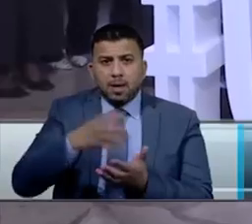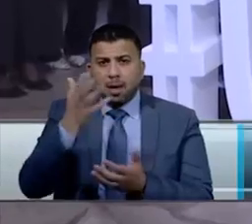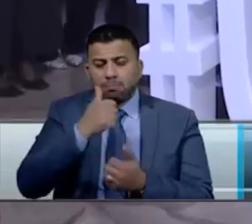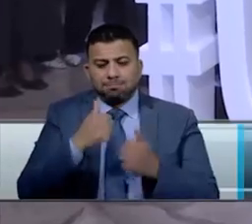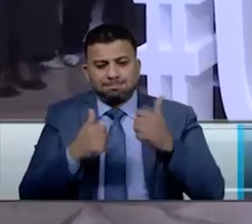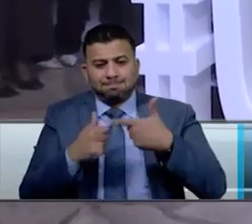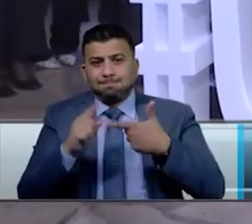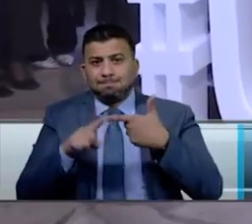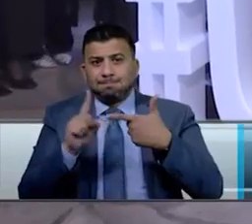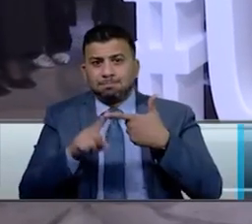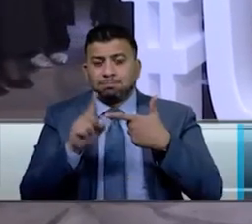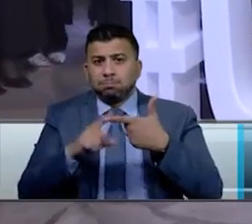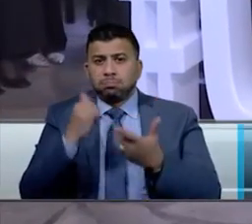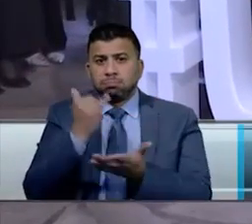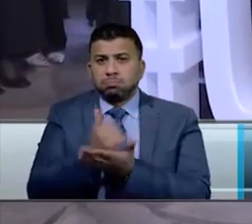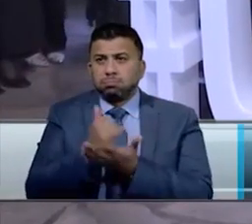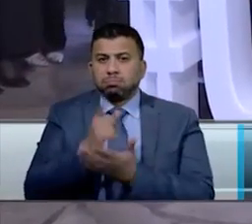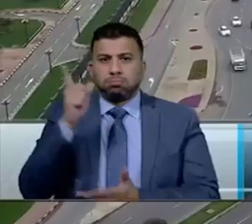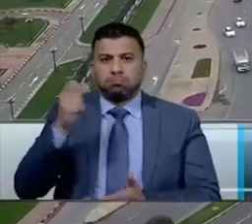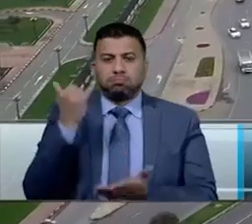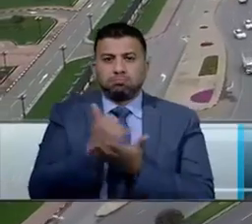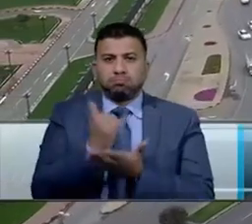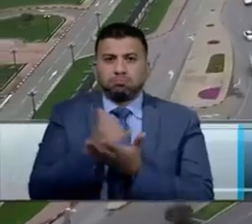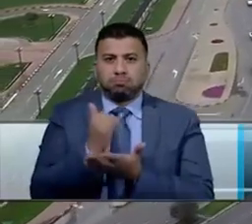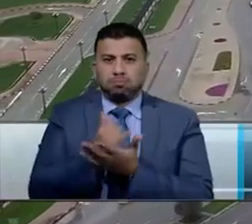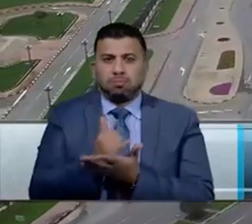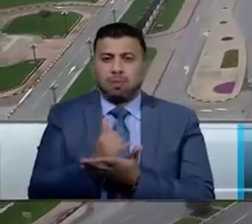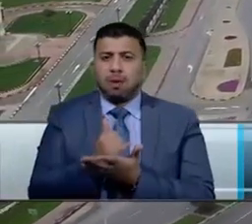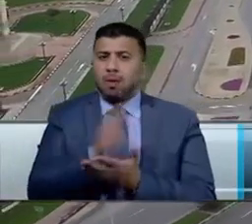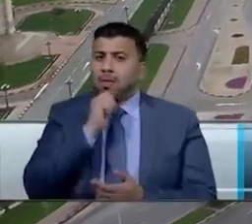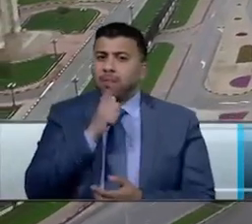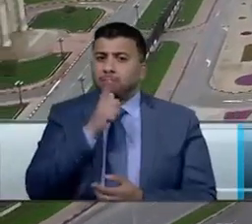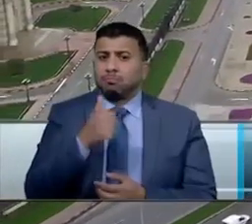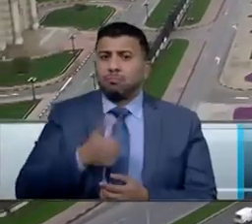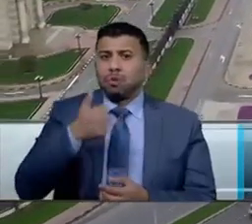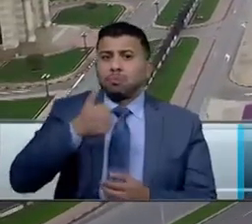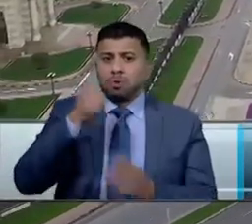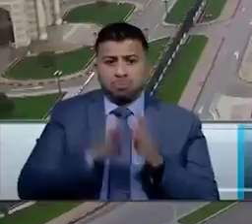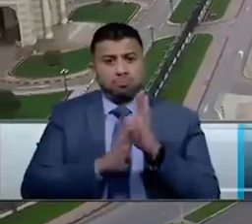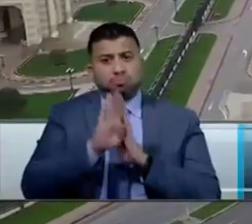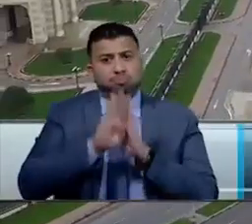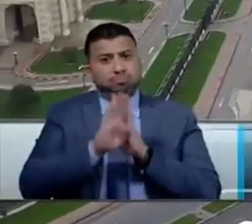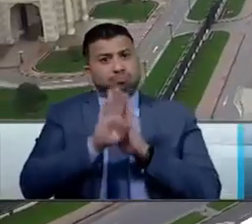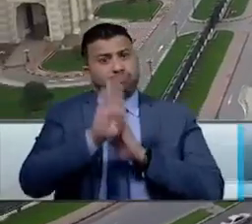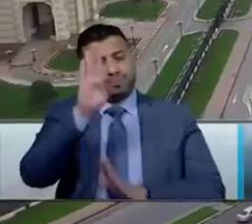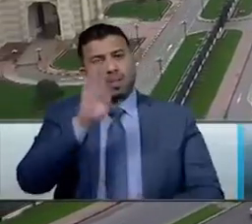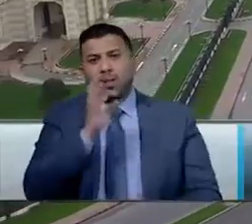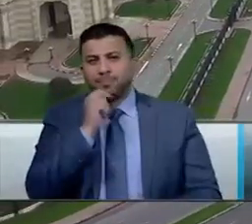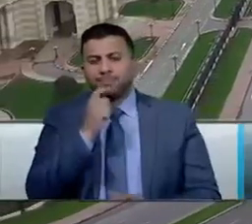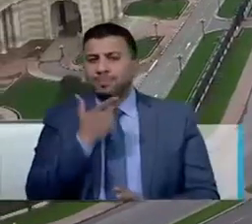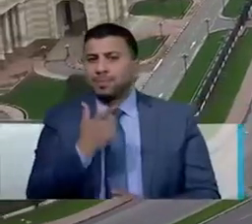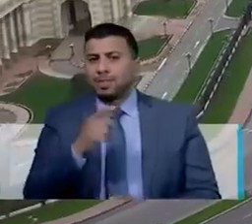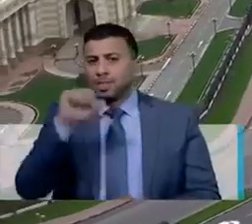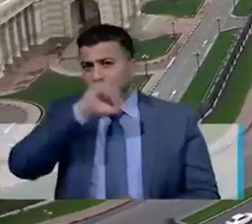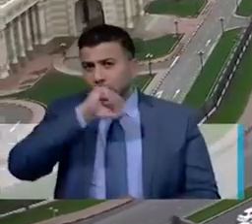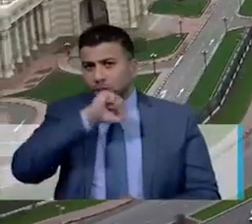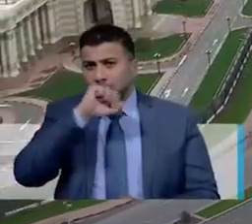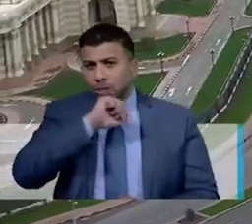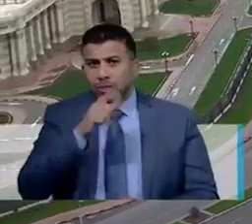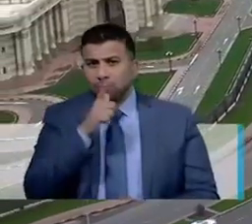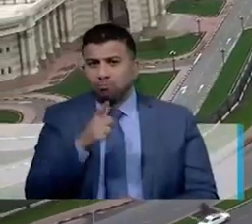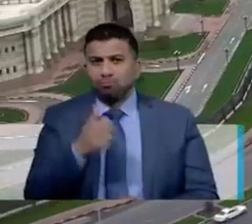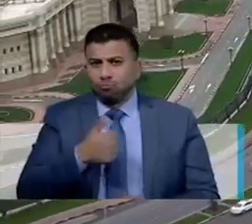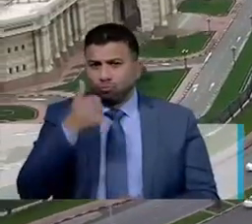الثانية تحت رعايتها. ولعل هذه الإنجازات كانت دافعاً لإمارة أبت أن تقف عند